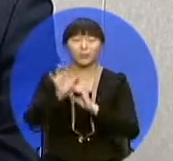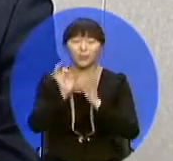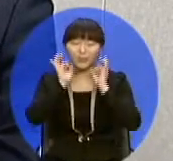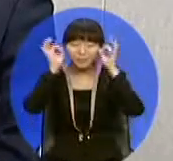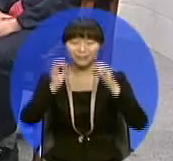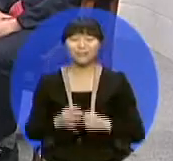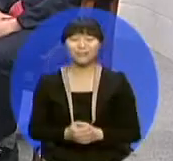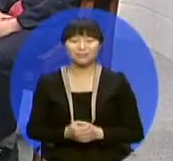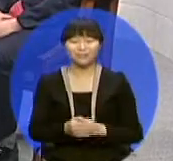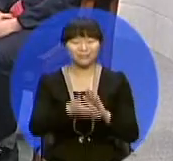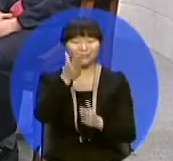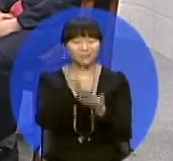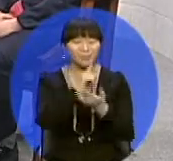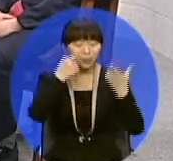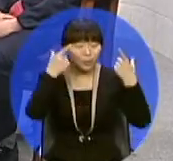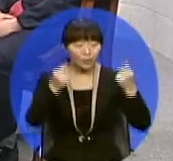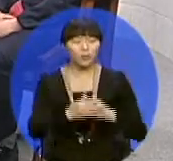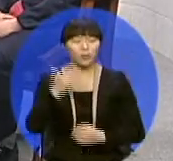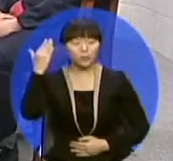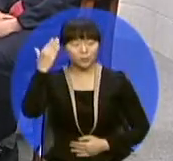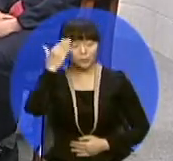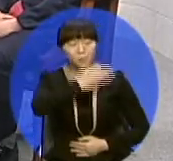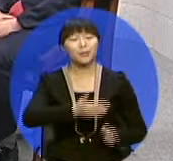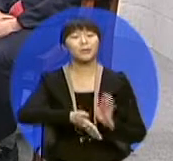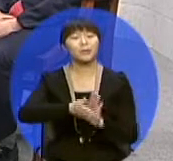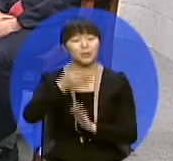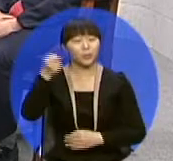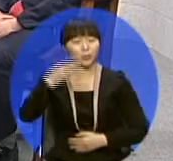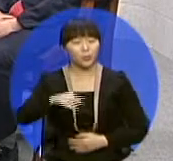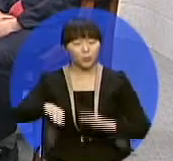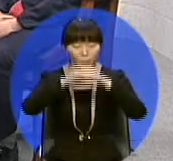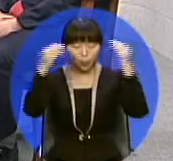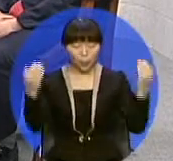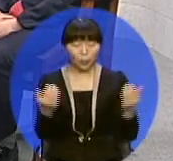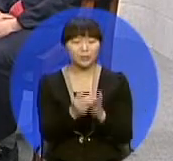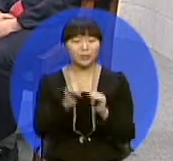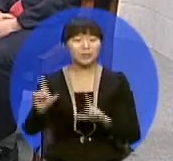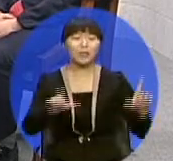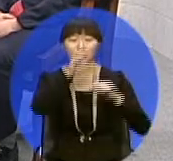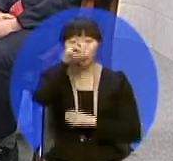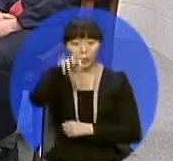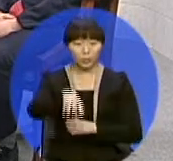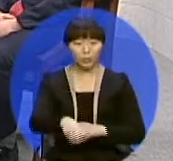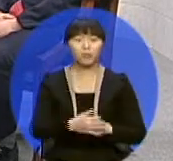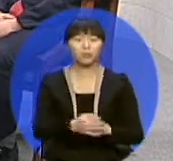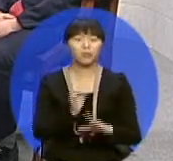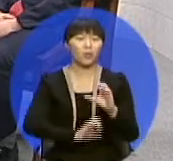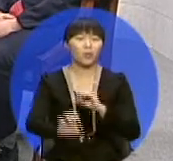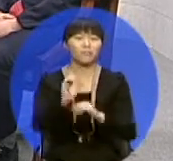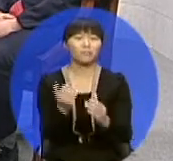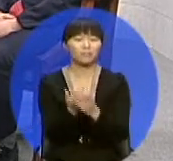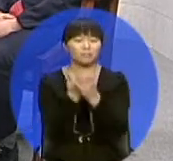노력하겠습니다. 네, 시장님 말씀처럼요, 청렴한 도시, 그리고 모두가 살기 좋은 이 도시로